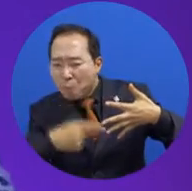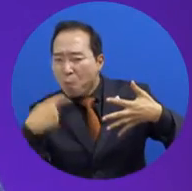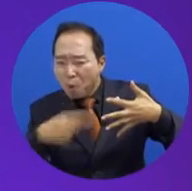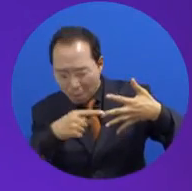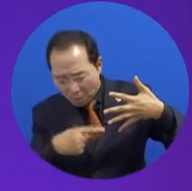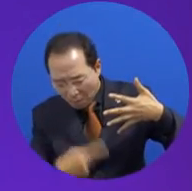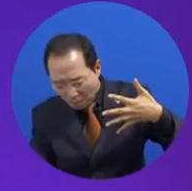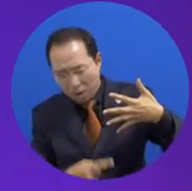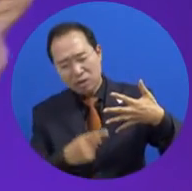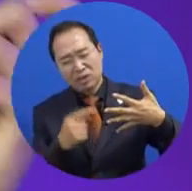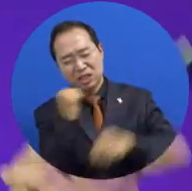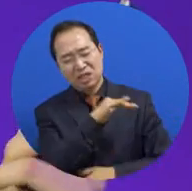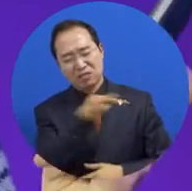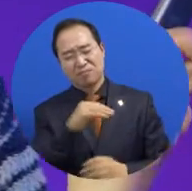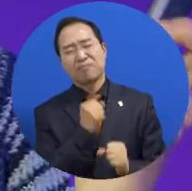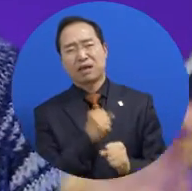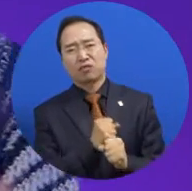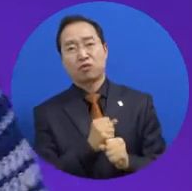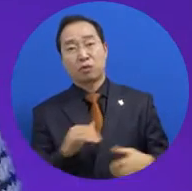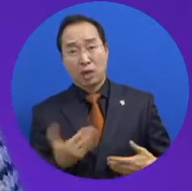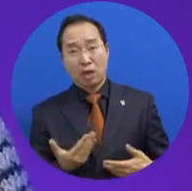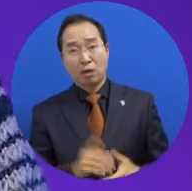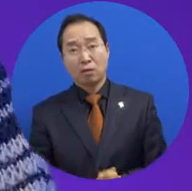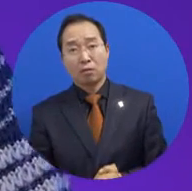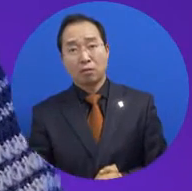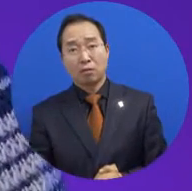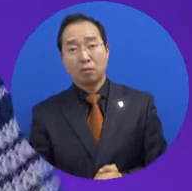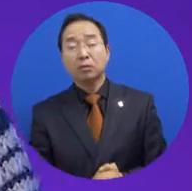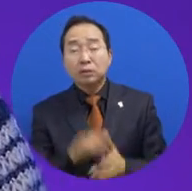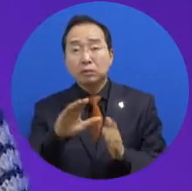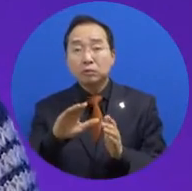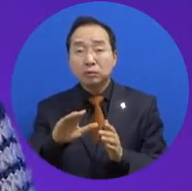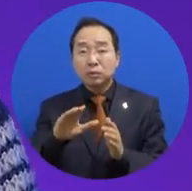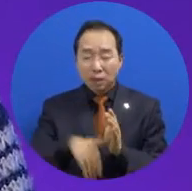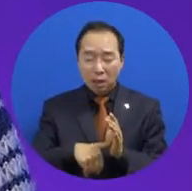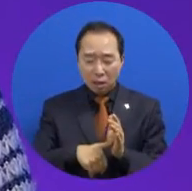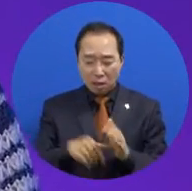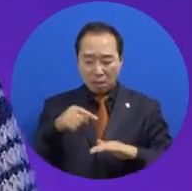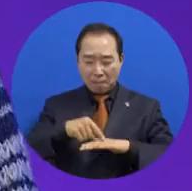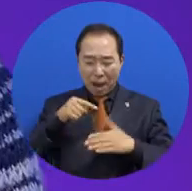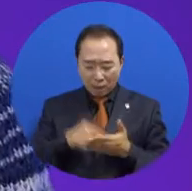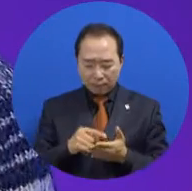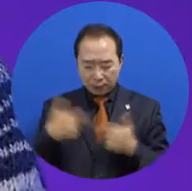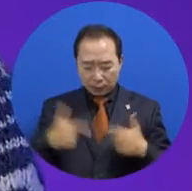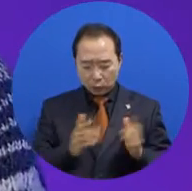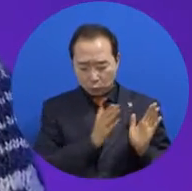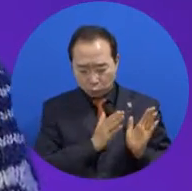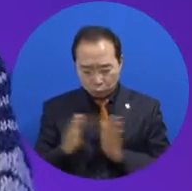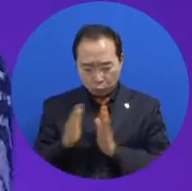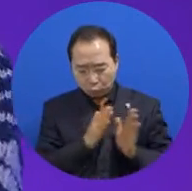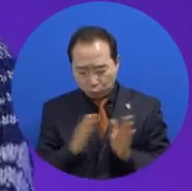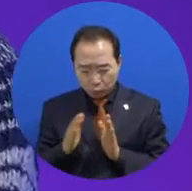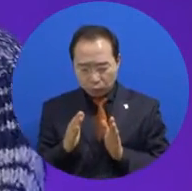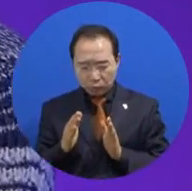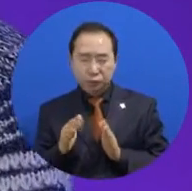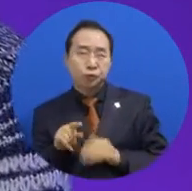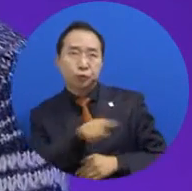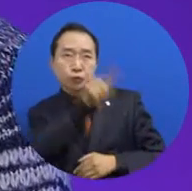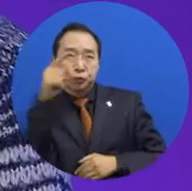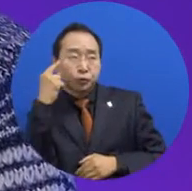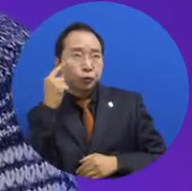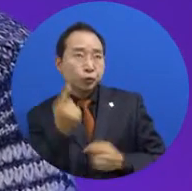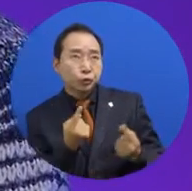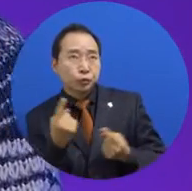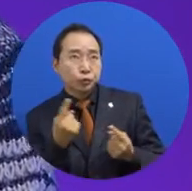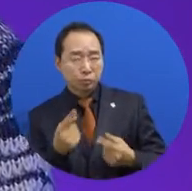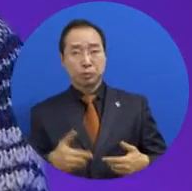바로 아는 거. 네. 그러기 위해서는 뭔가 마음을 계속 다잡고 일상의 패턴을 이렇게